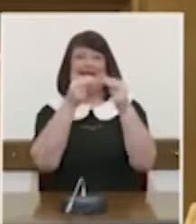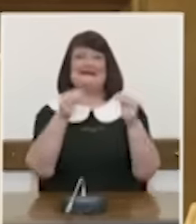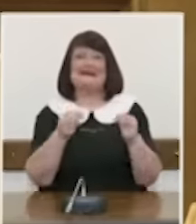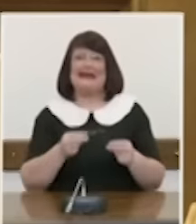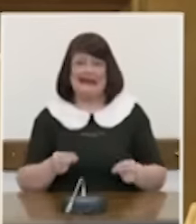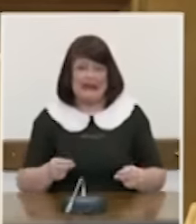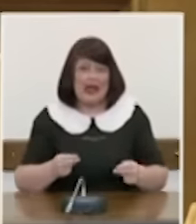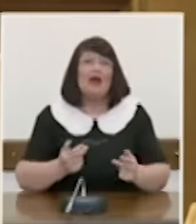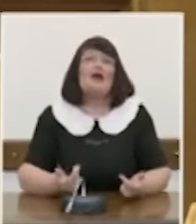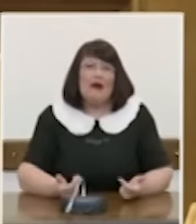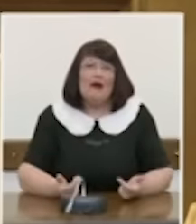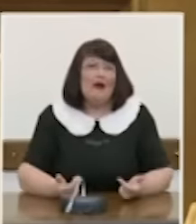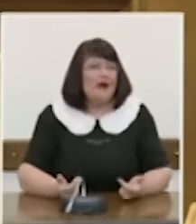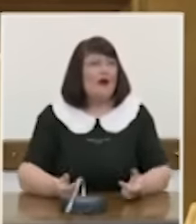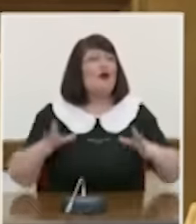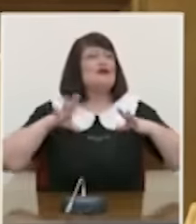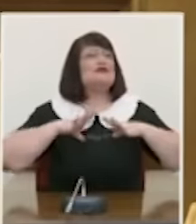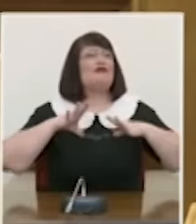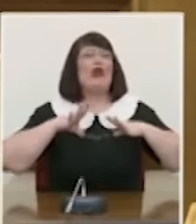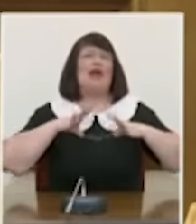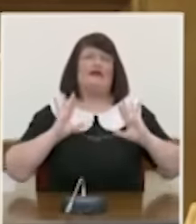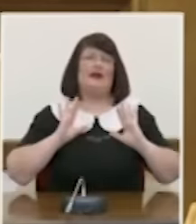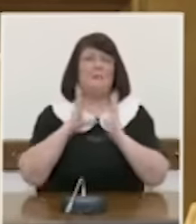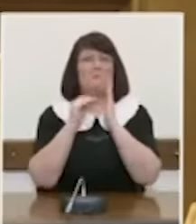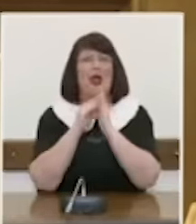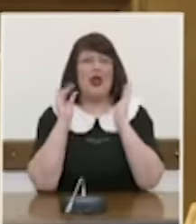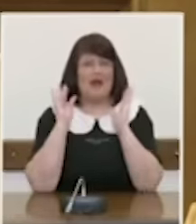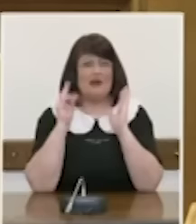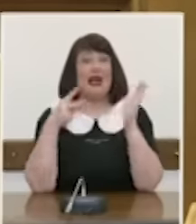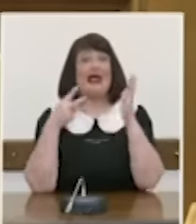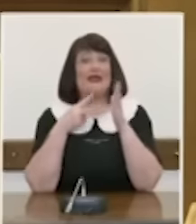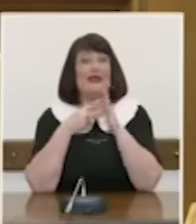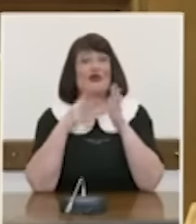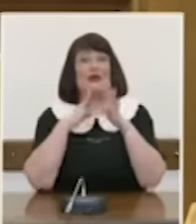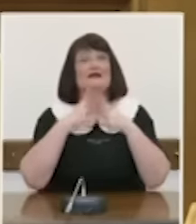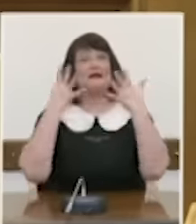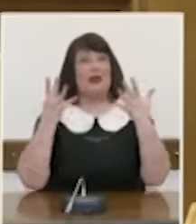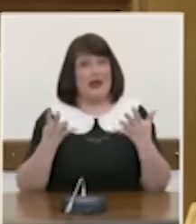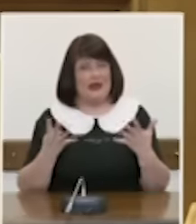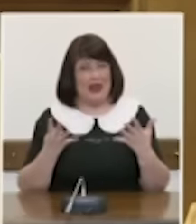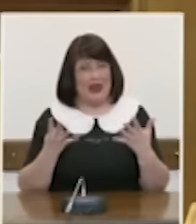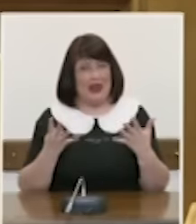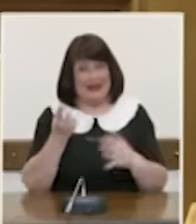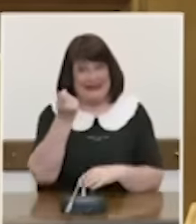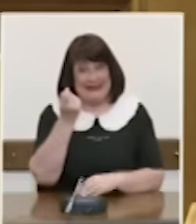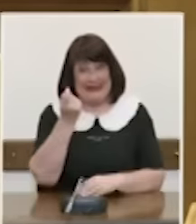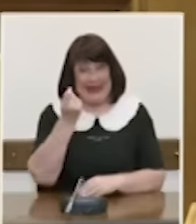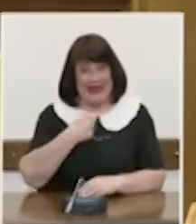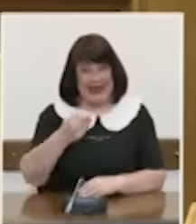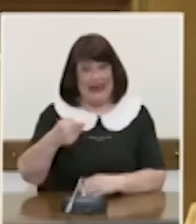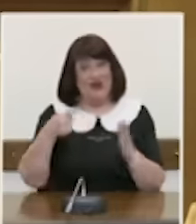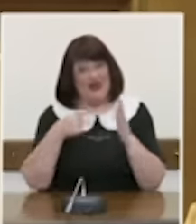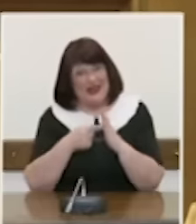εκκίνησης αυτό που σας βολεύει. Για παράδειγμα, το 2019, σε λίγο θα πάτε και στο